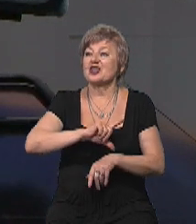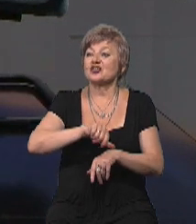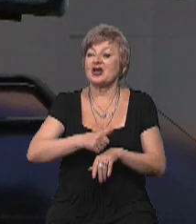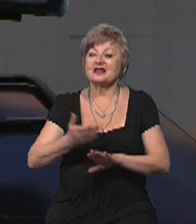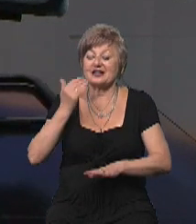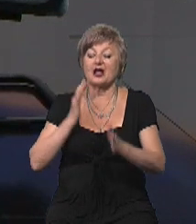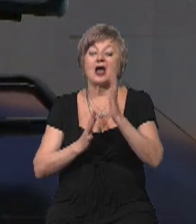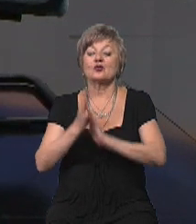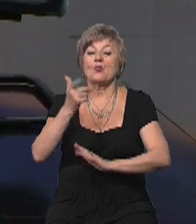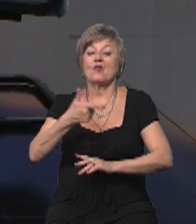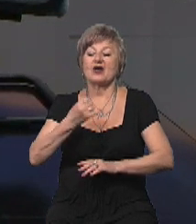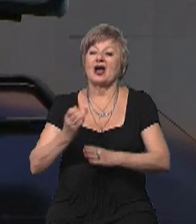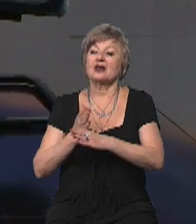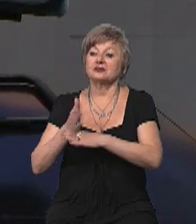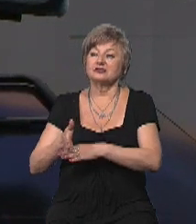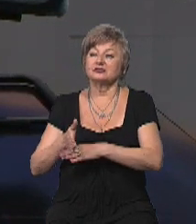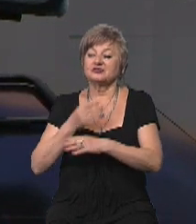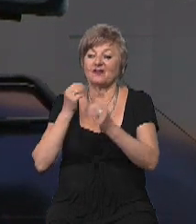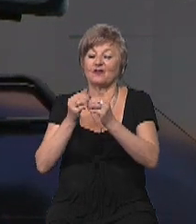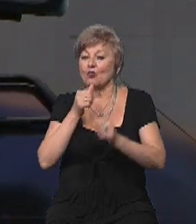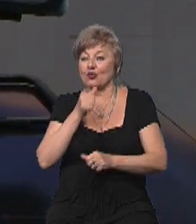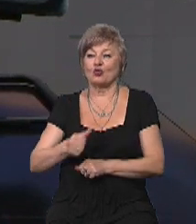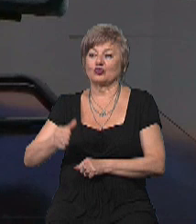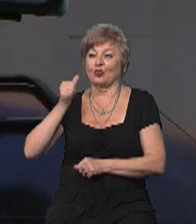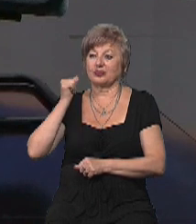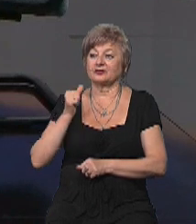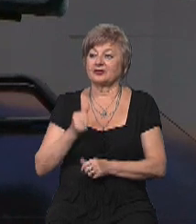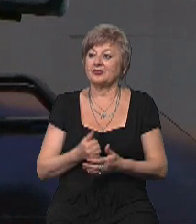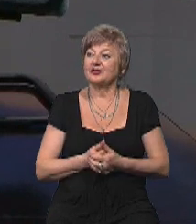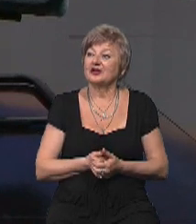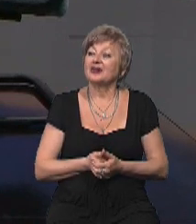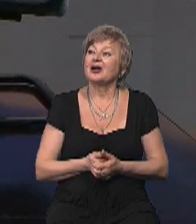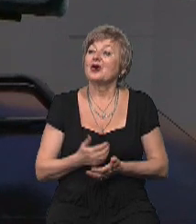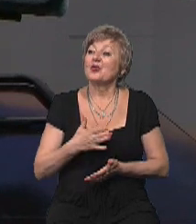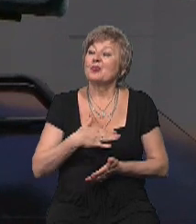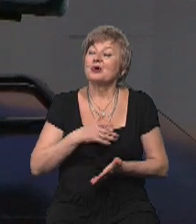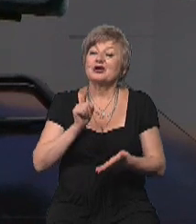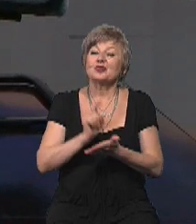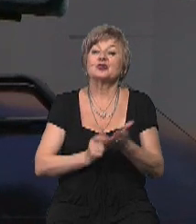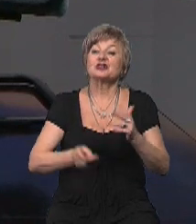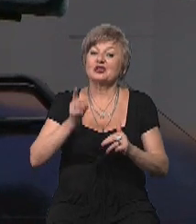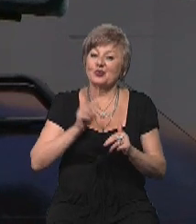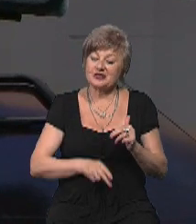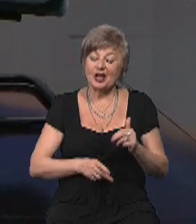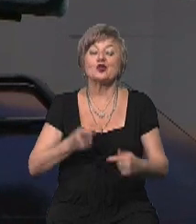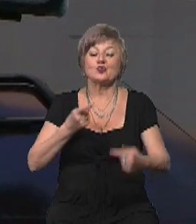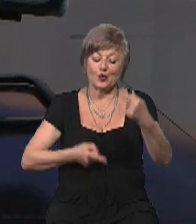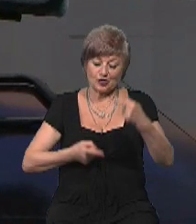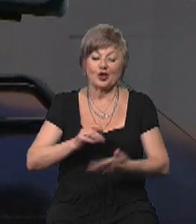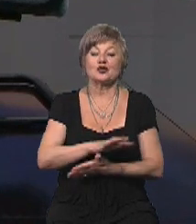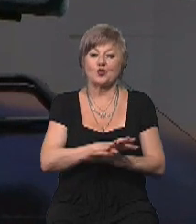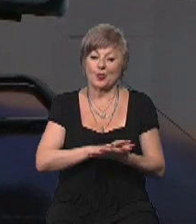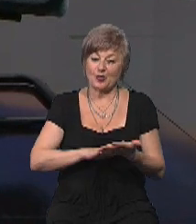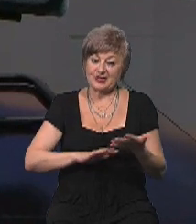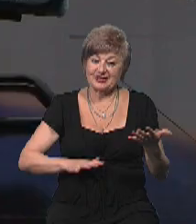перевірив дубовий гай повернувся на рік назад. Взагалі сам Амброзій знову. Маємо завершувати, але дискусія ще триватиме